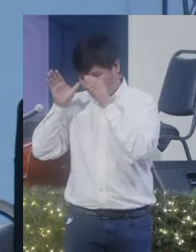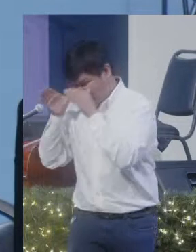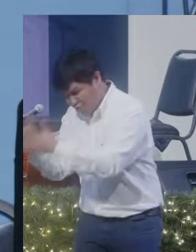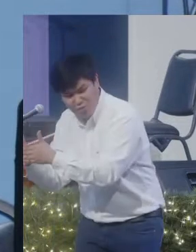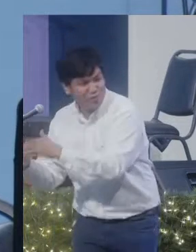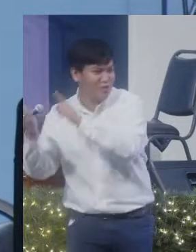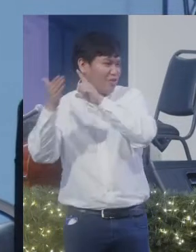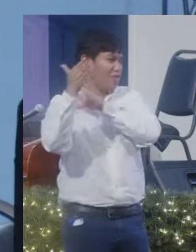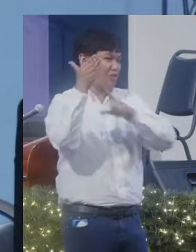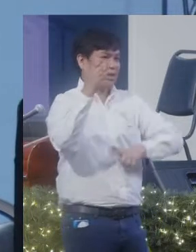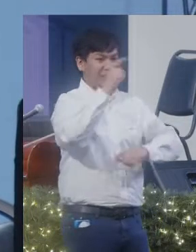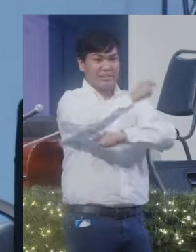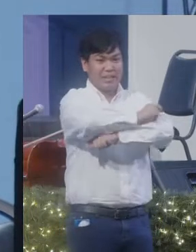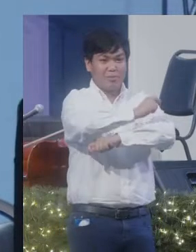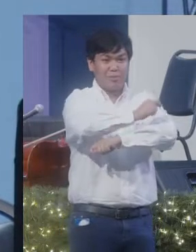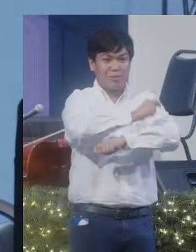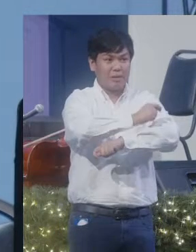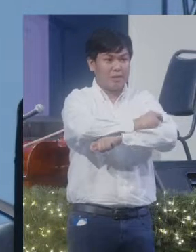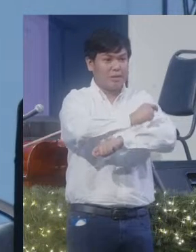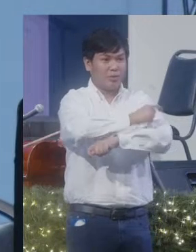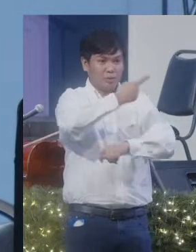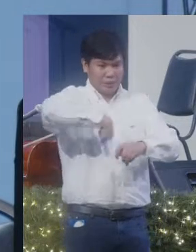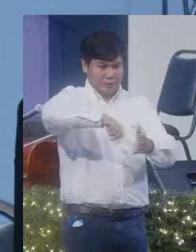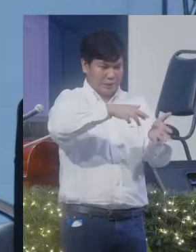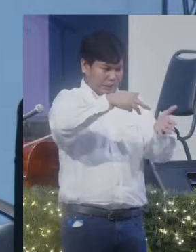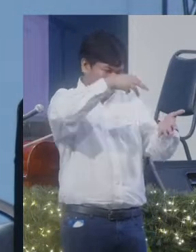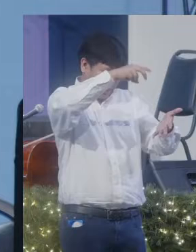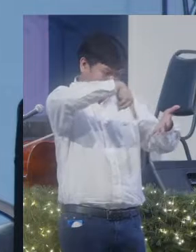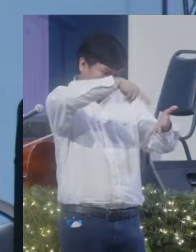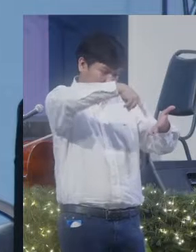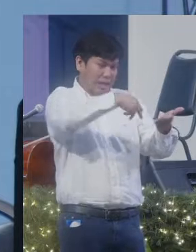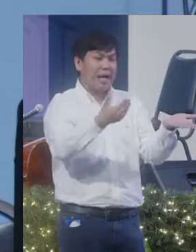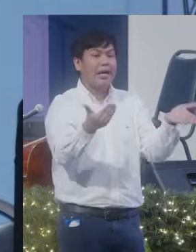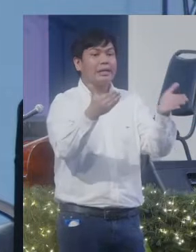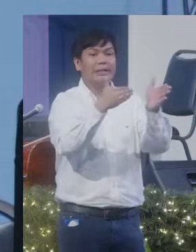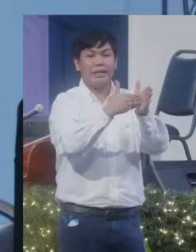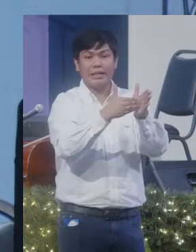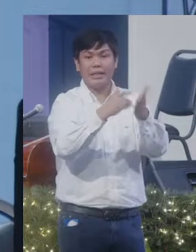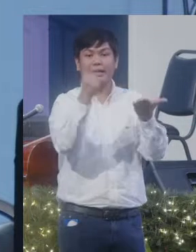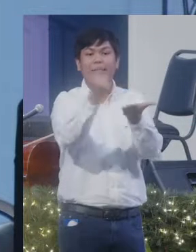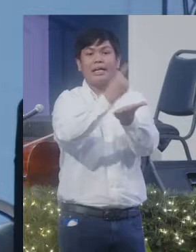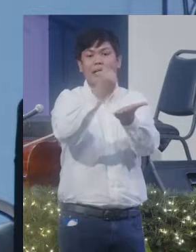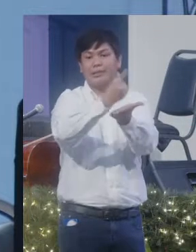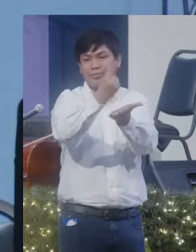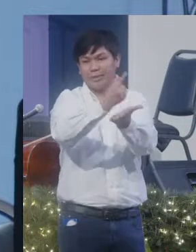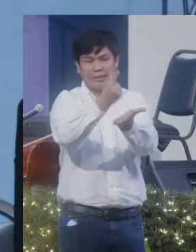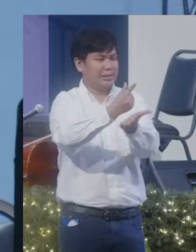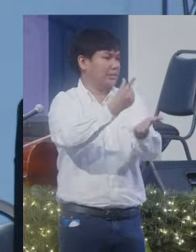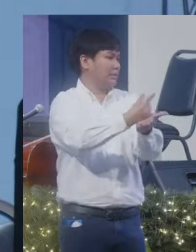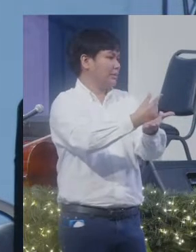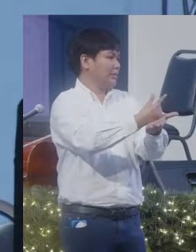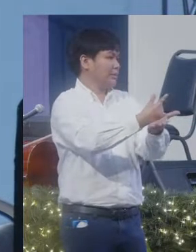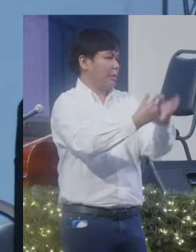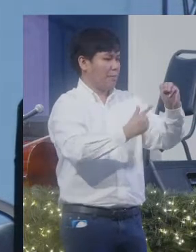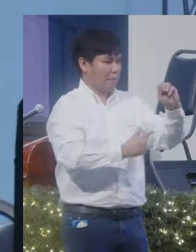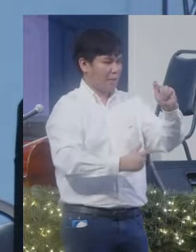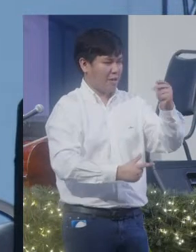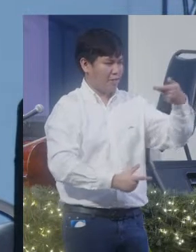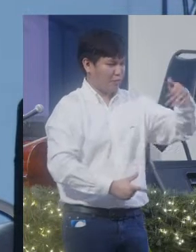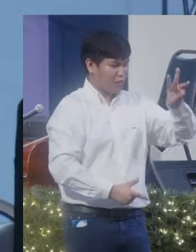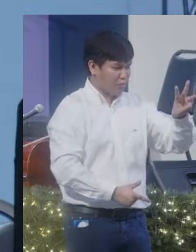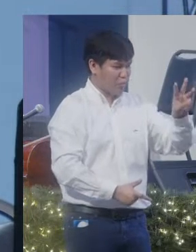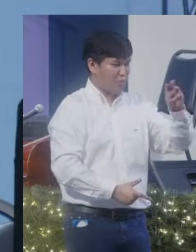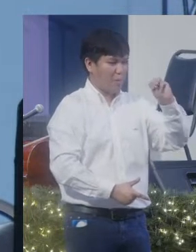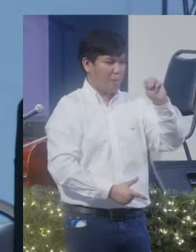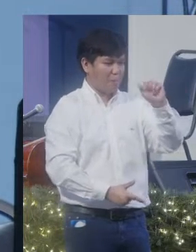upang balikan ang mga gospel sapagkat ito ay nagbabadya ng dakilang